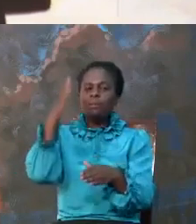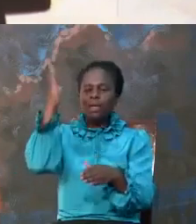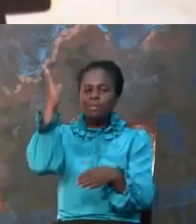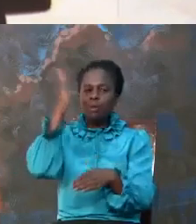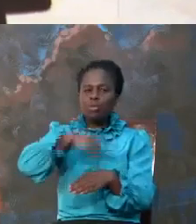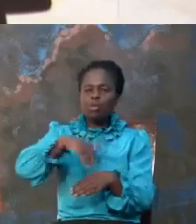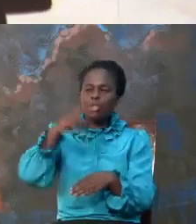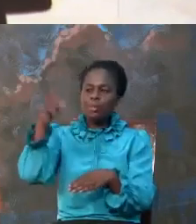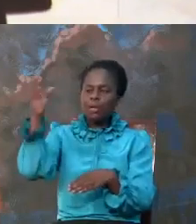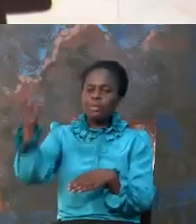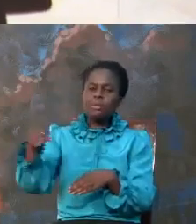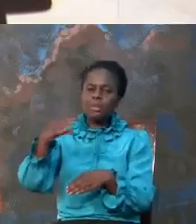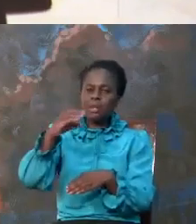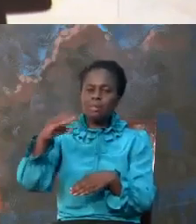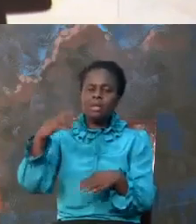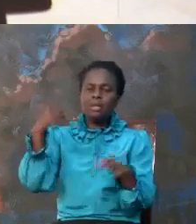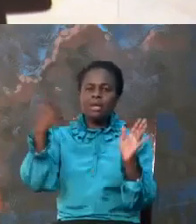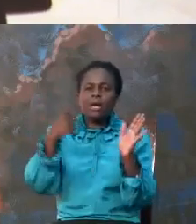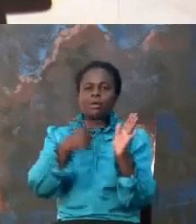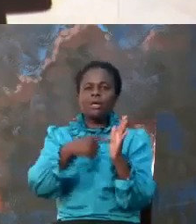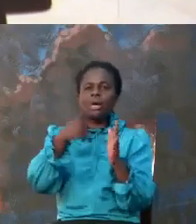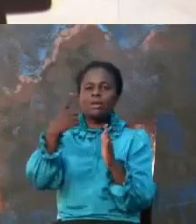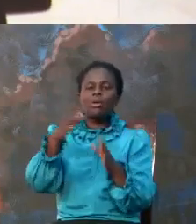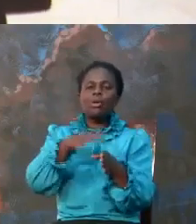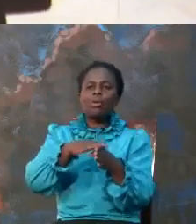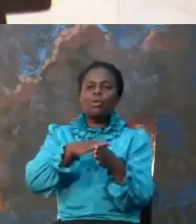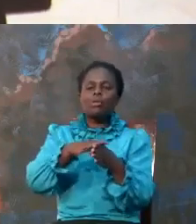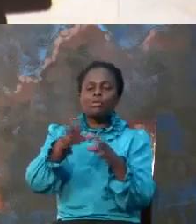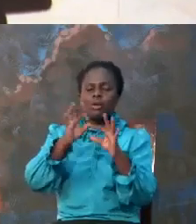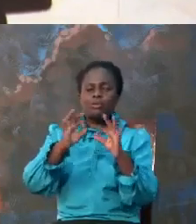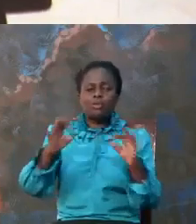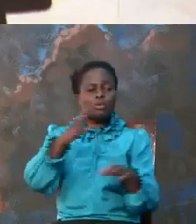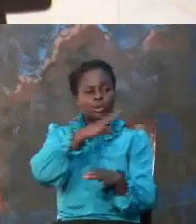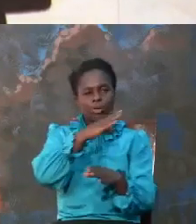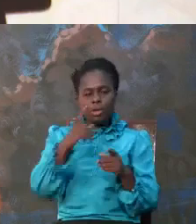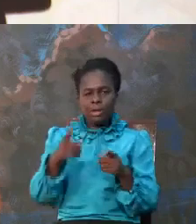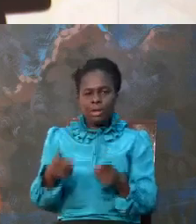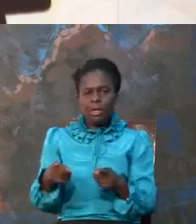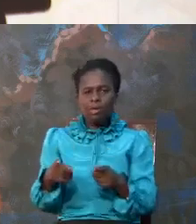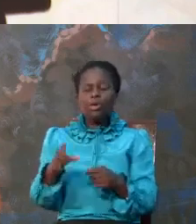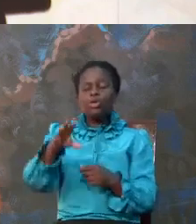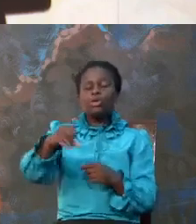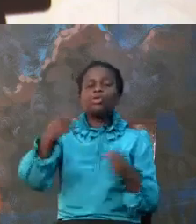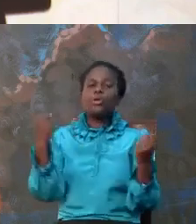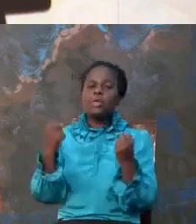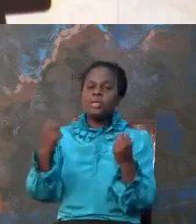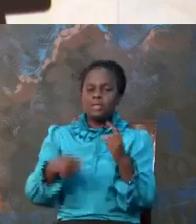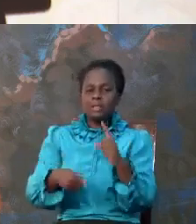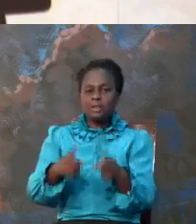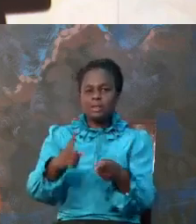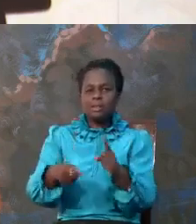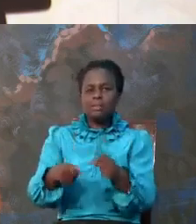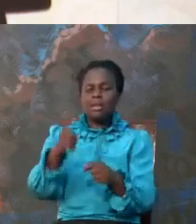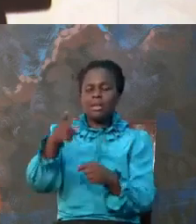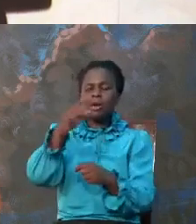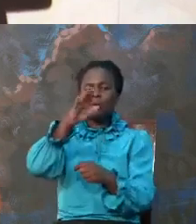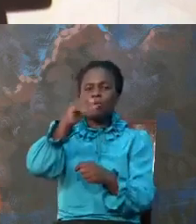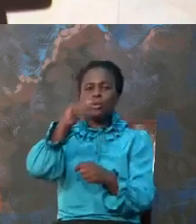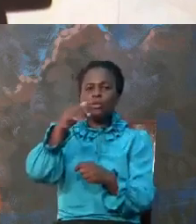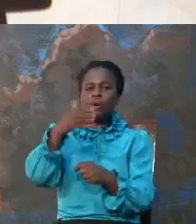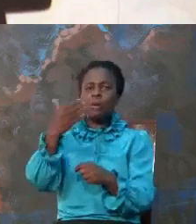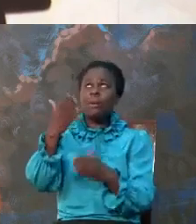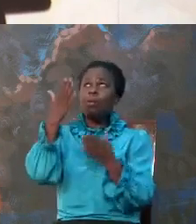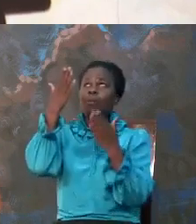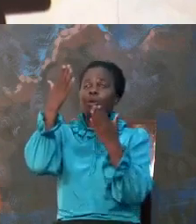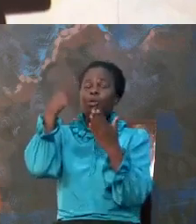msalabani, ikaonekana ya kwamba umeitumia vema jioni ya leo. Chukua ujasiri, tembea. Ninao wito ambao mbingu